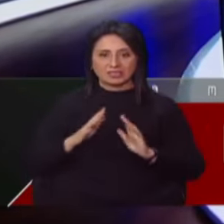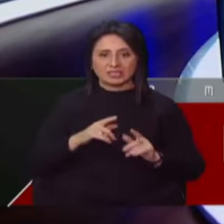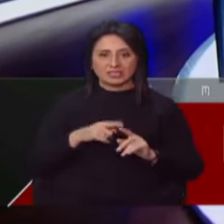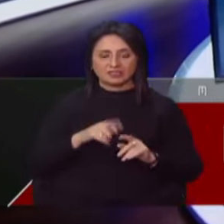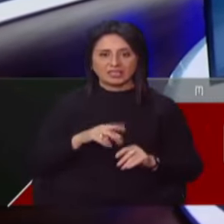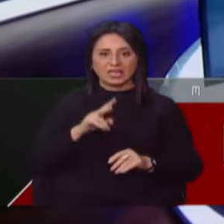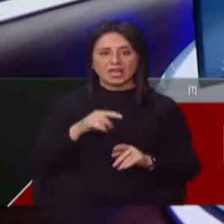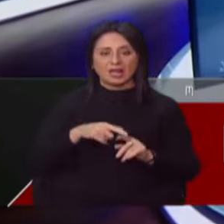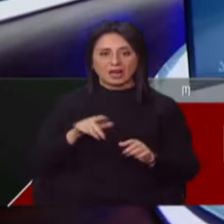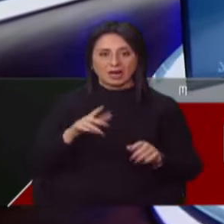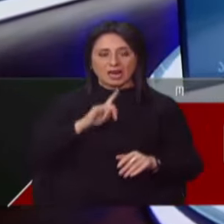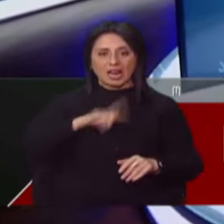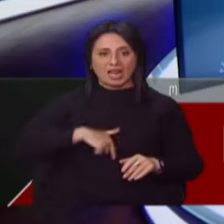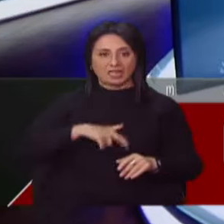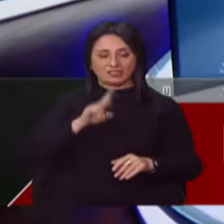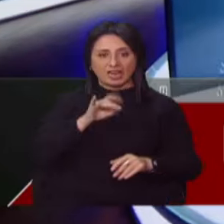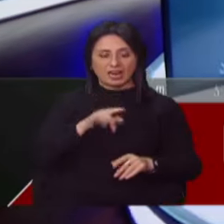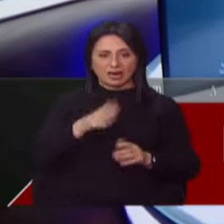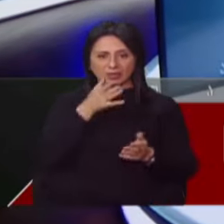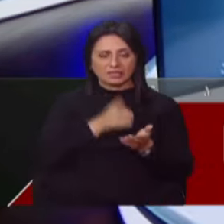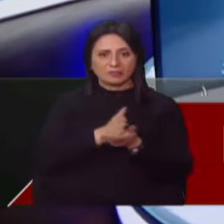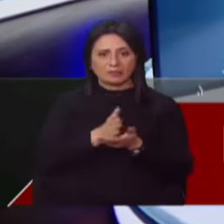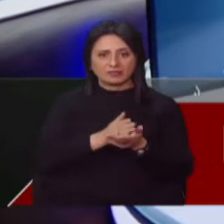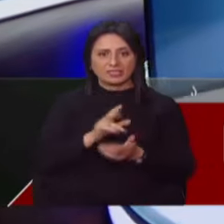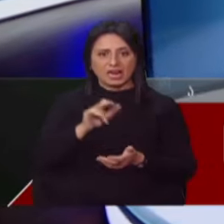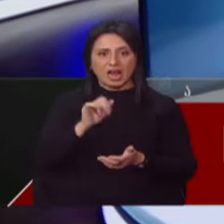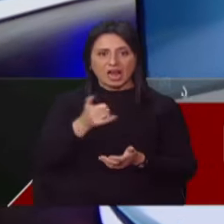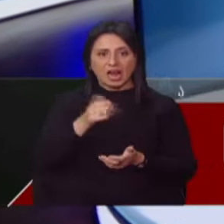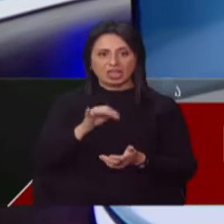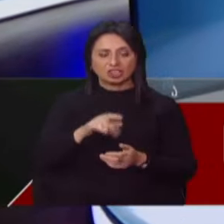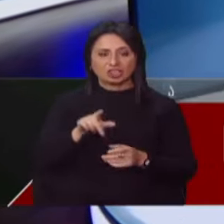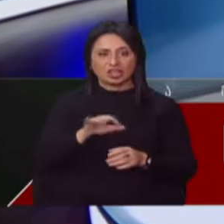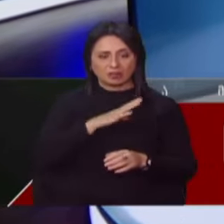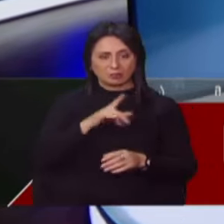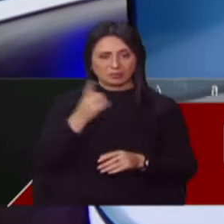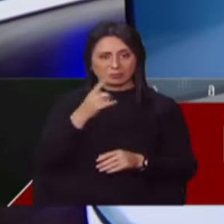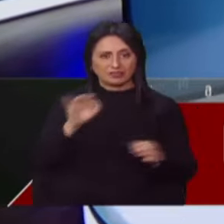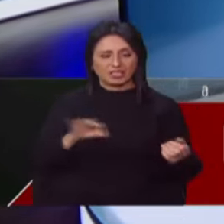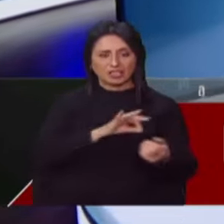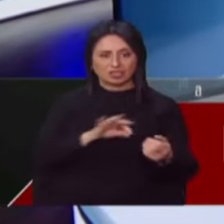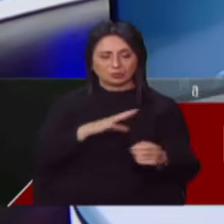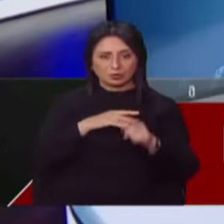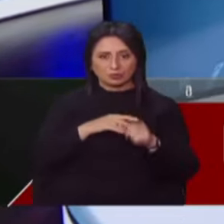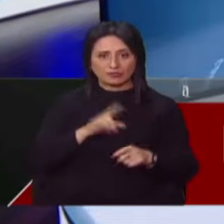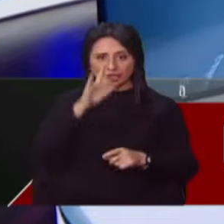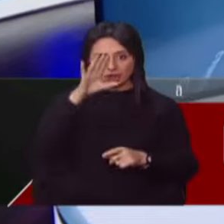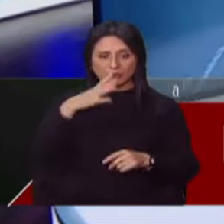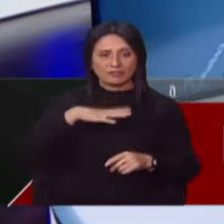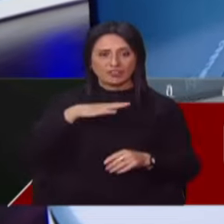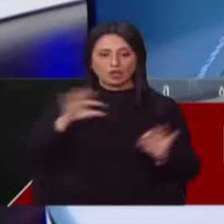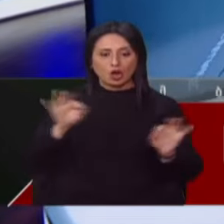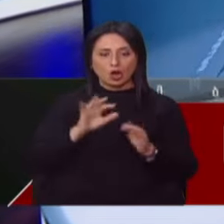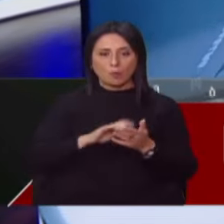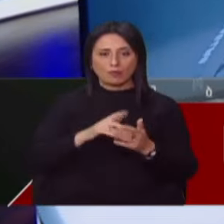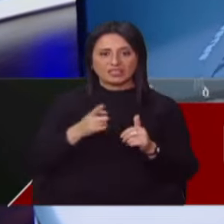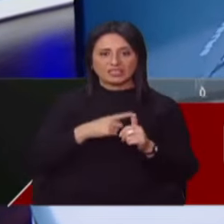წარმოთუშობით ლატველი მუსიკოსი გიდონ კრემერი რომელიც წლების განმავლობაში გიაყანჩოლის საველო ნაწარმოებების პირველი შემსრულებელი იყო ცნობილი ქართველი